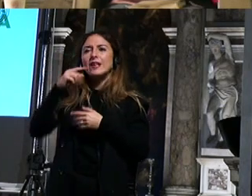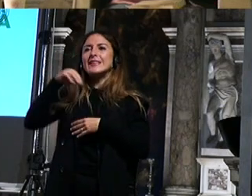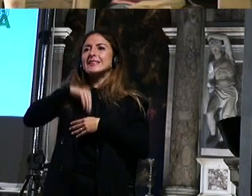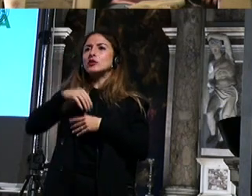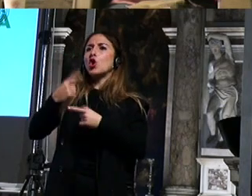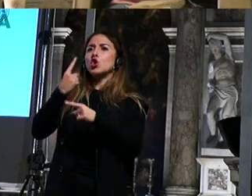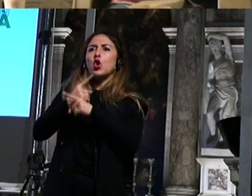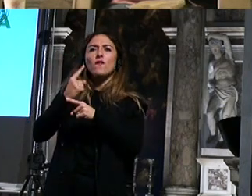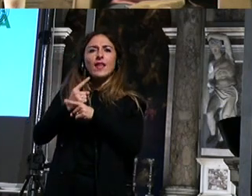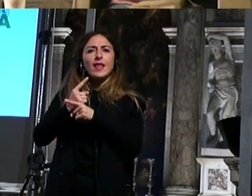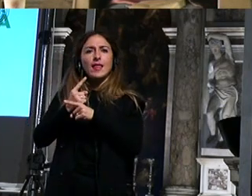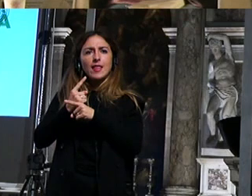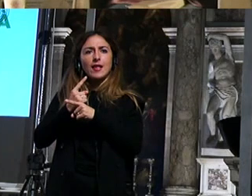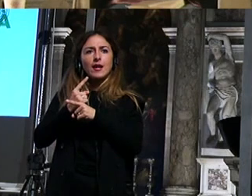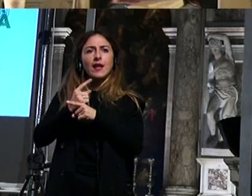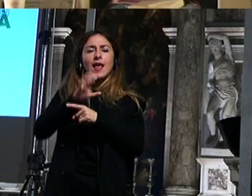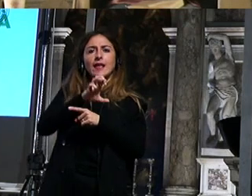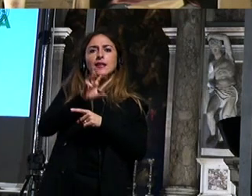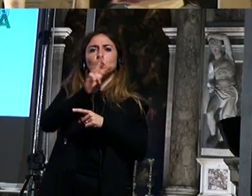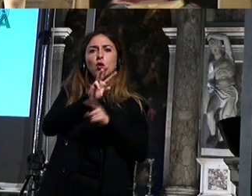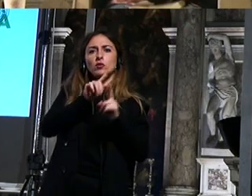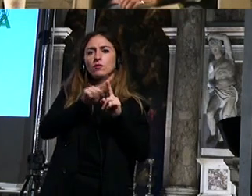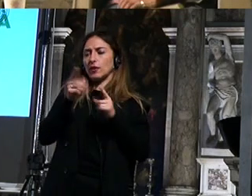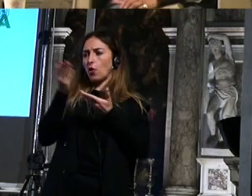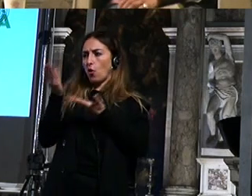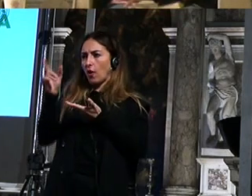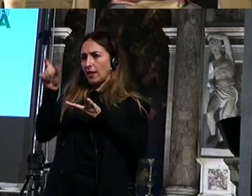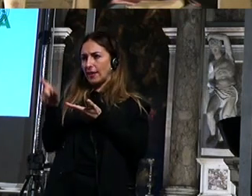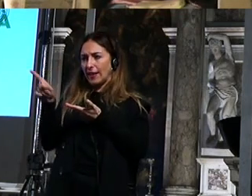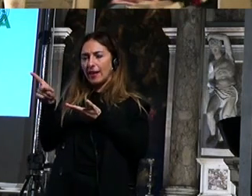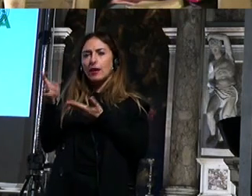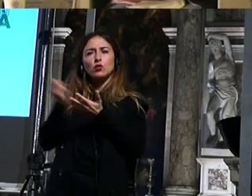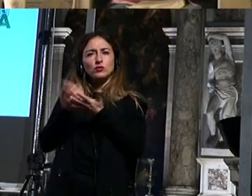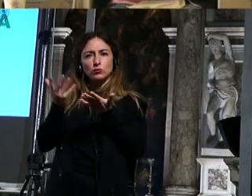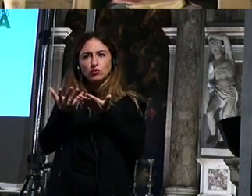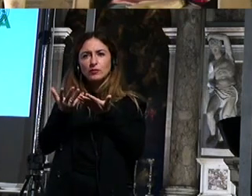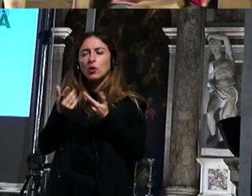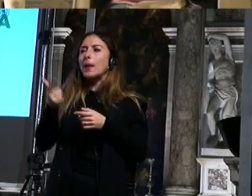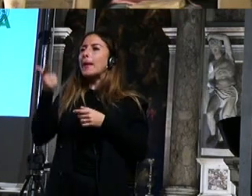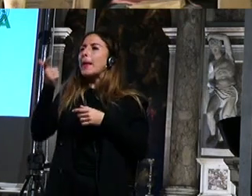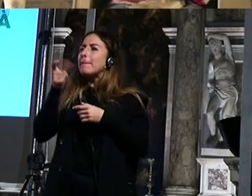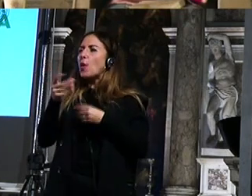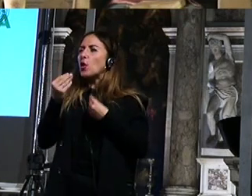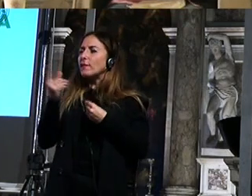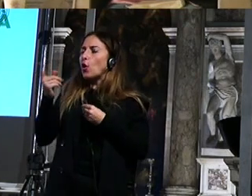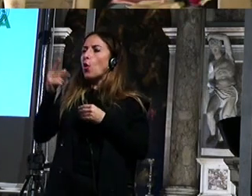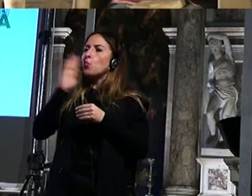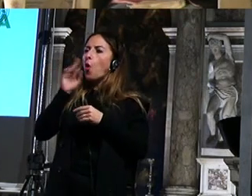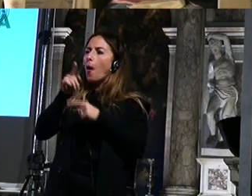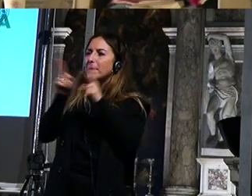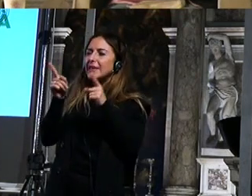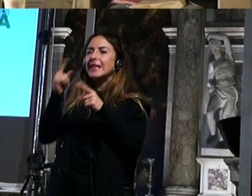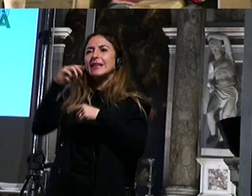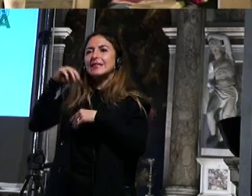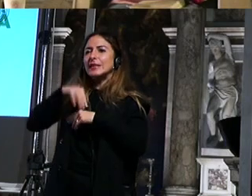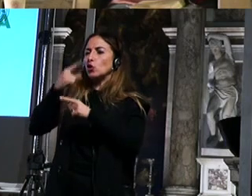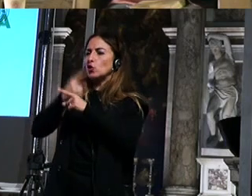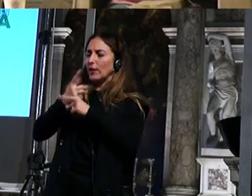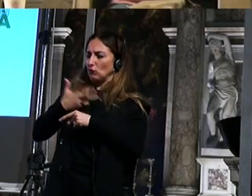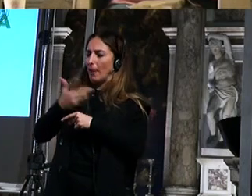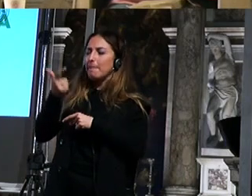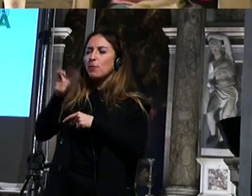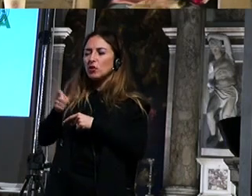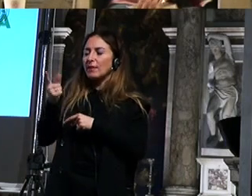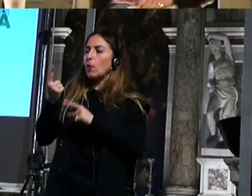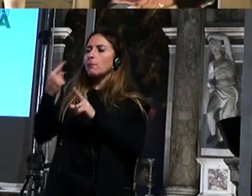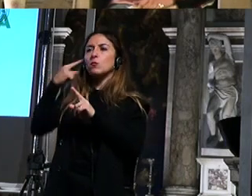del dovere, da Edith Wharton a lei? E perché i suoi uomini hanno un profondissimo senso del dovere e